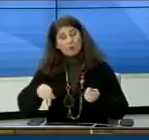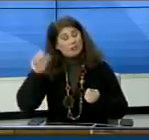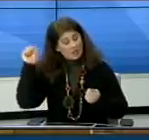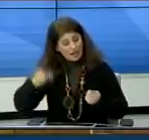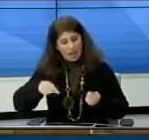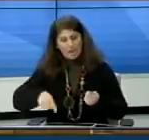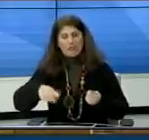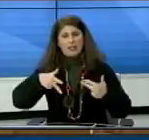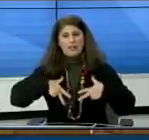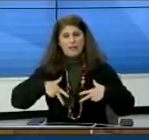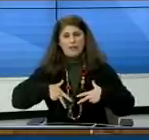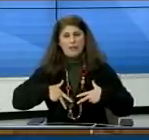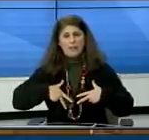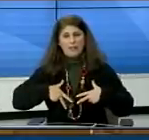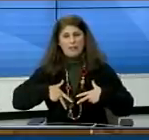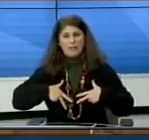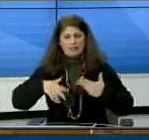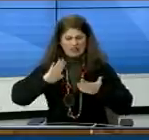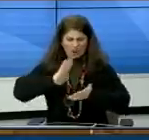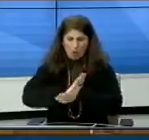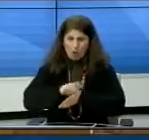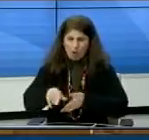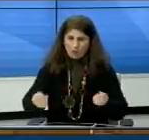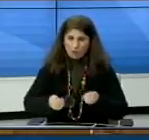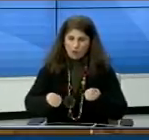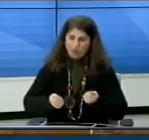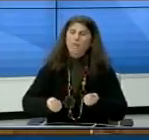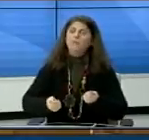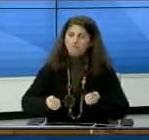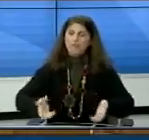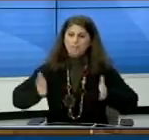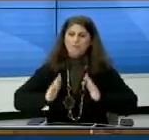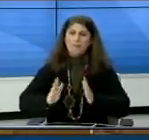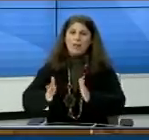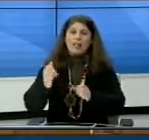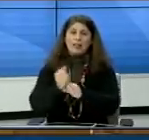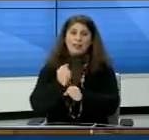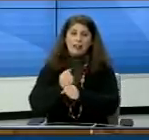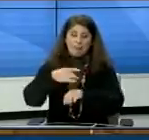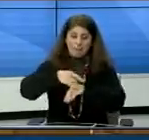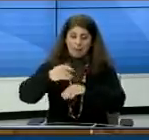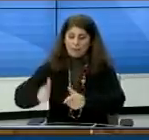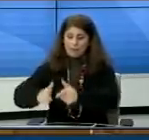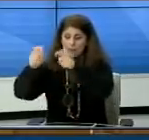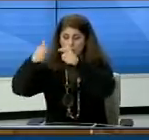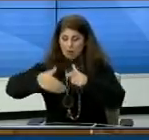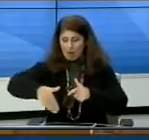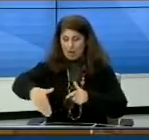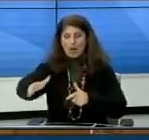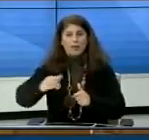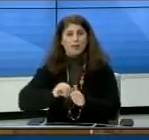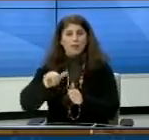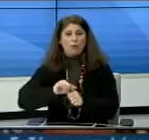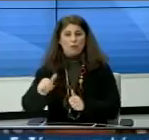κυβέρνηση κατάφερε και το ξεκόλλησε και τα έργα στο δρόμο Πάτρα Πύργου ξεκινούν εντός των επόμενων